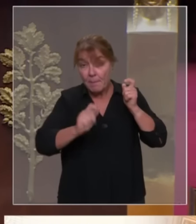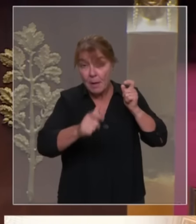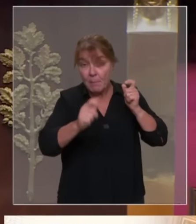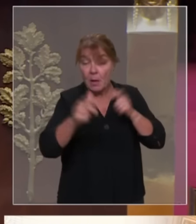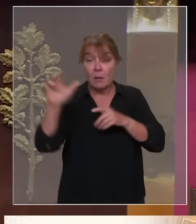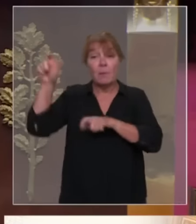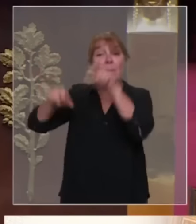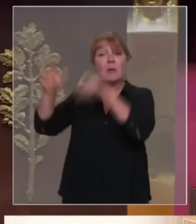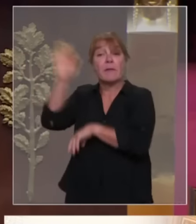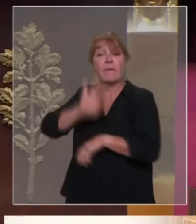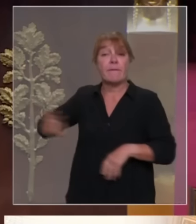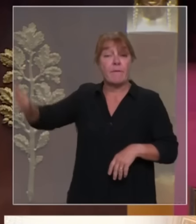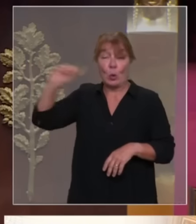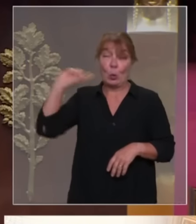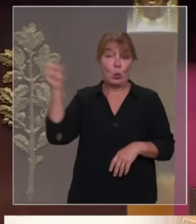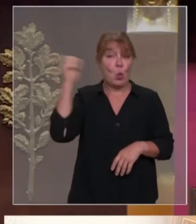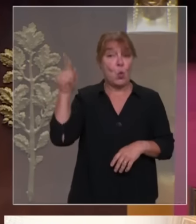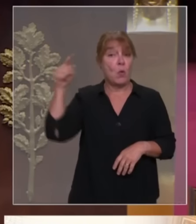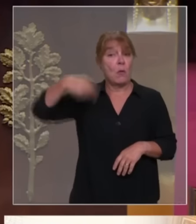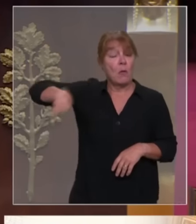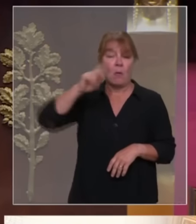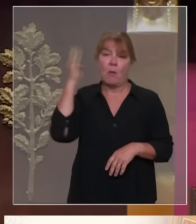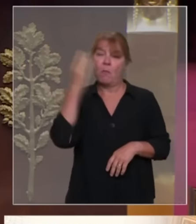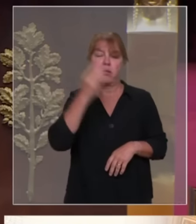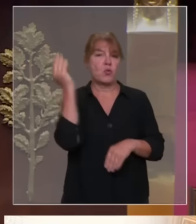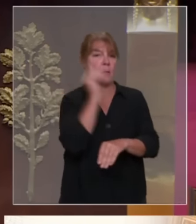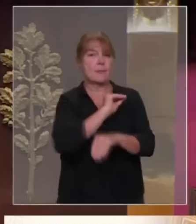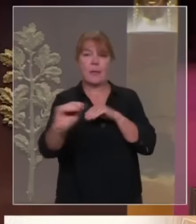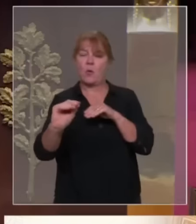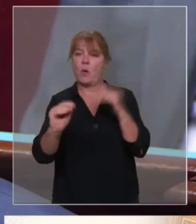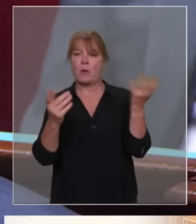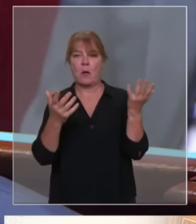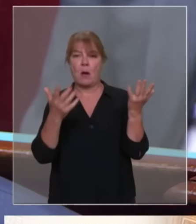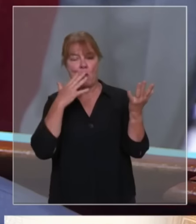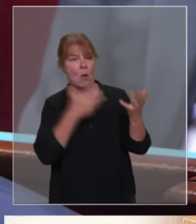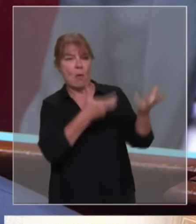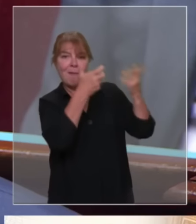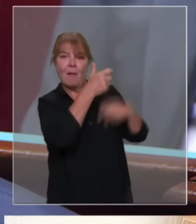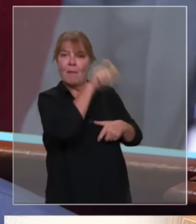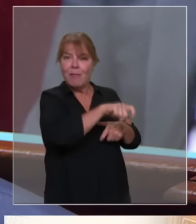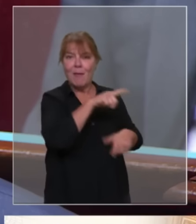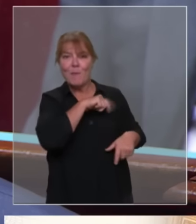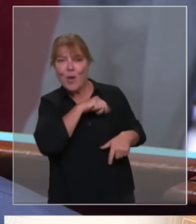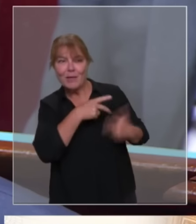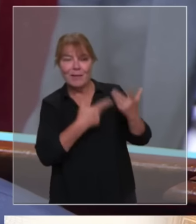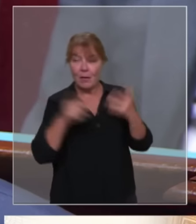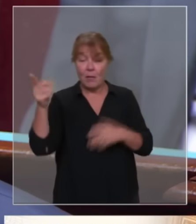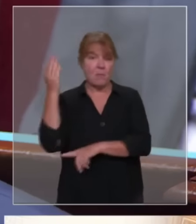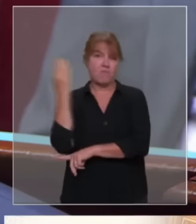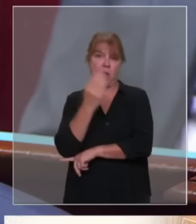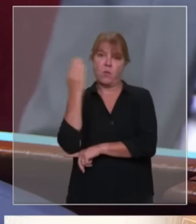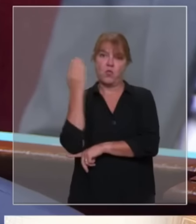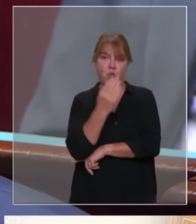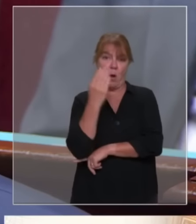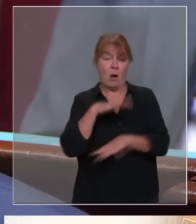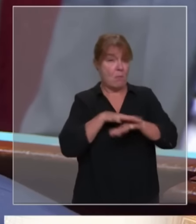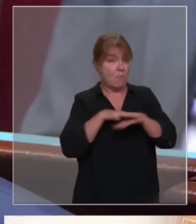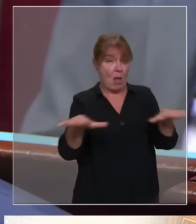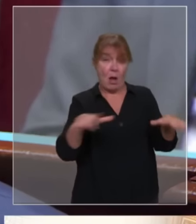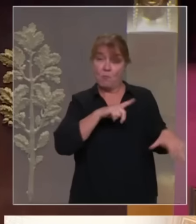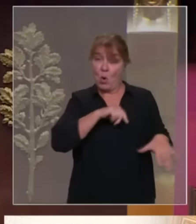Français, tous les Français, ont besoin d'être rassurés par la présence de nos forces. Elles seront encore plus visibles et présentes sur la